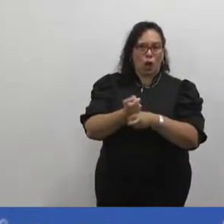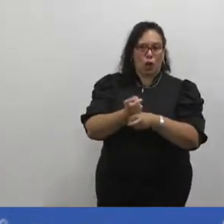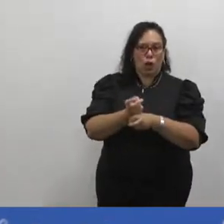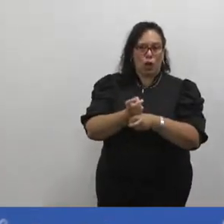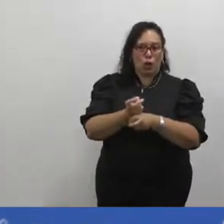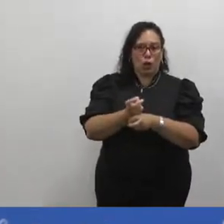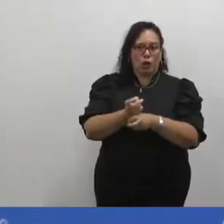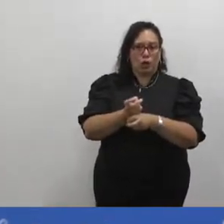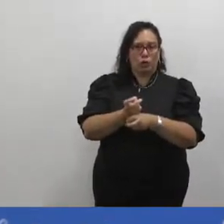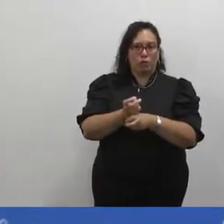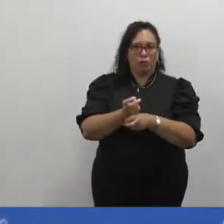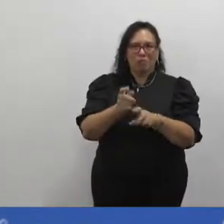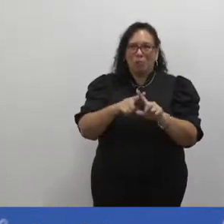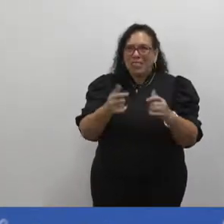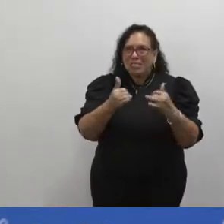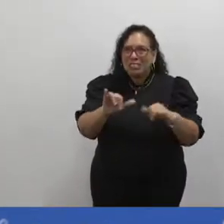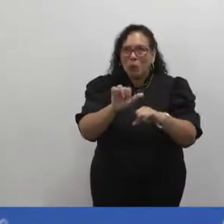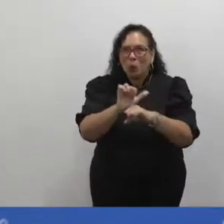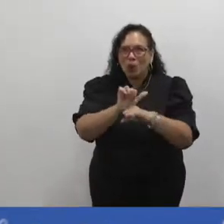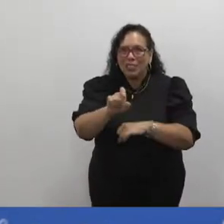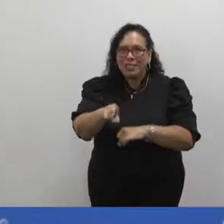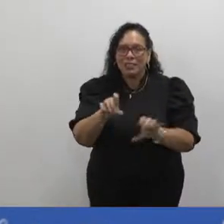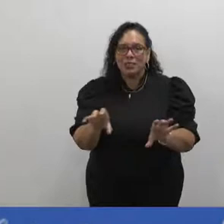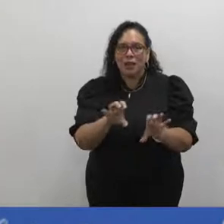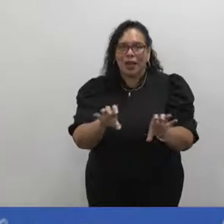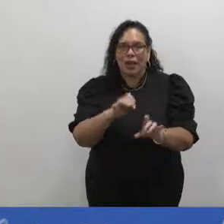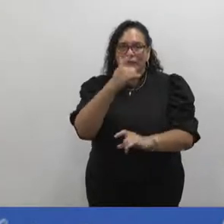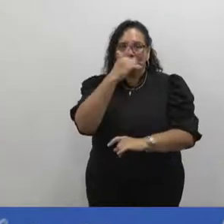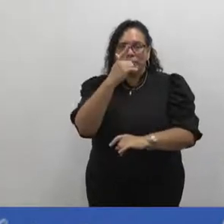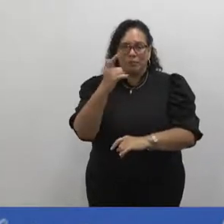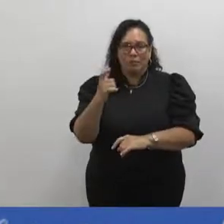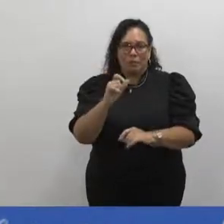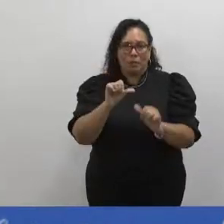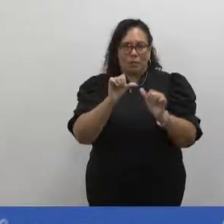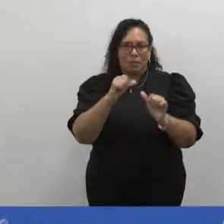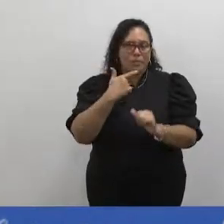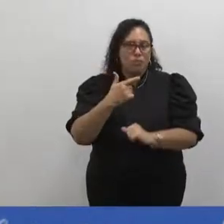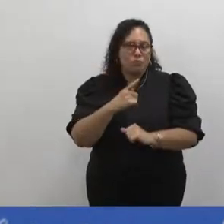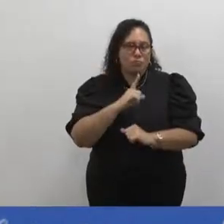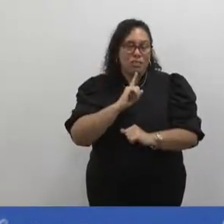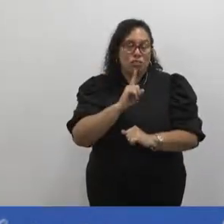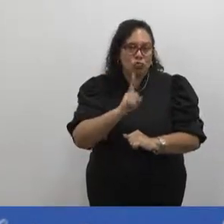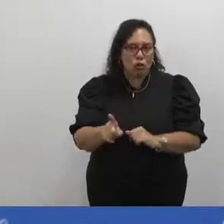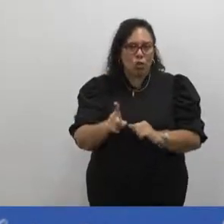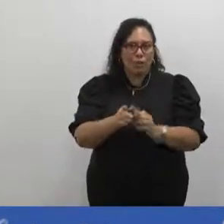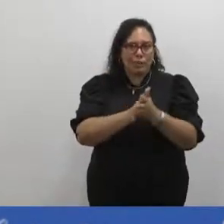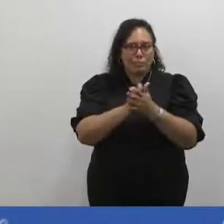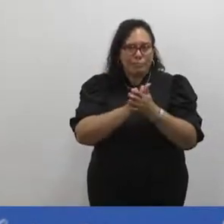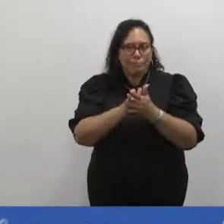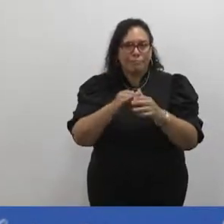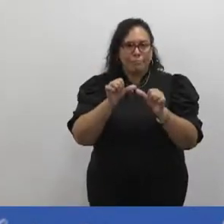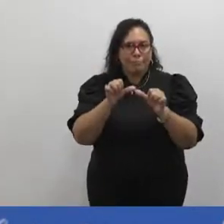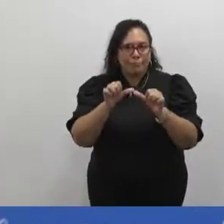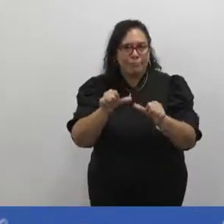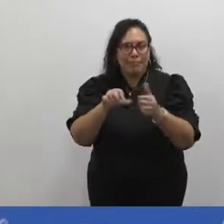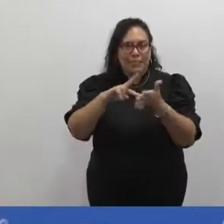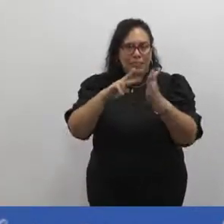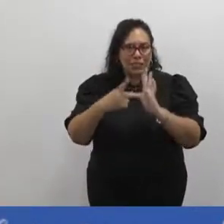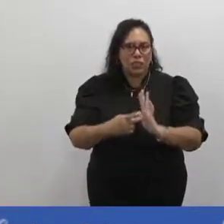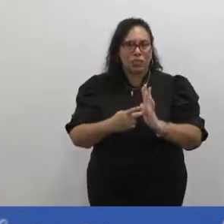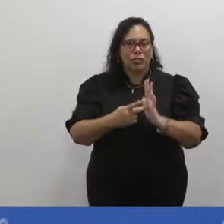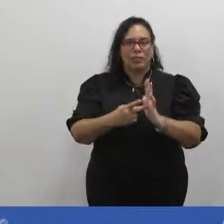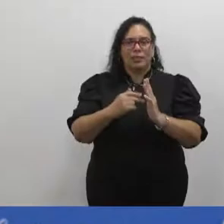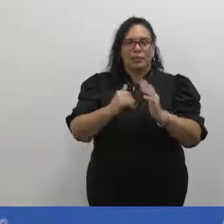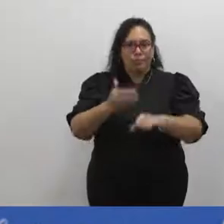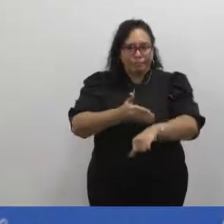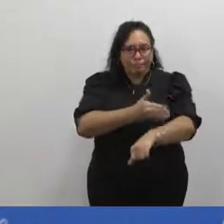bằng riêng này phục mà đai phục phục sai thưa kịch ca không chia riêng thưa bà lo ni đam ăn to kịch ca chia riêng thưa kịch